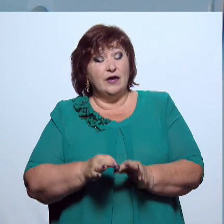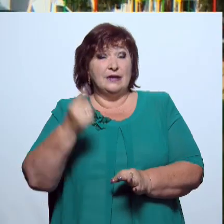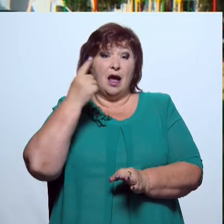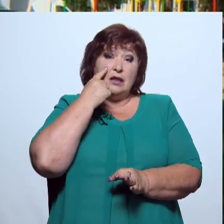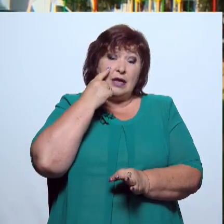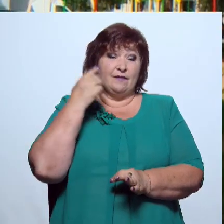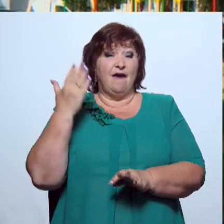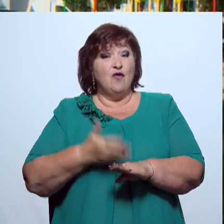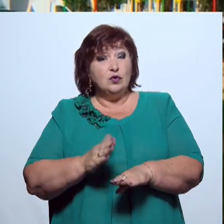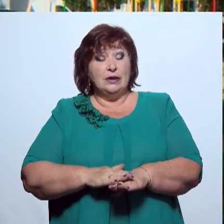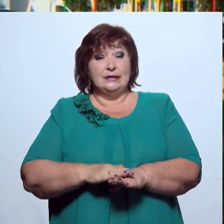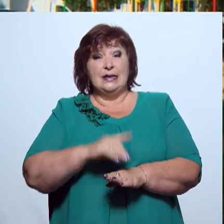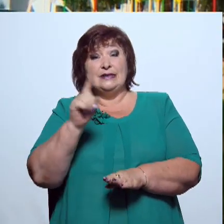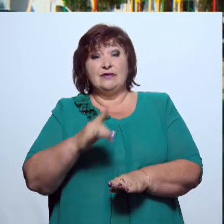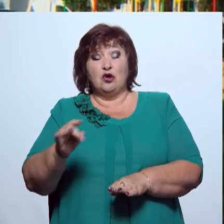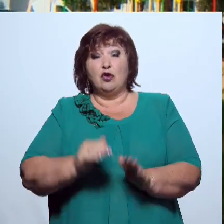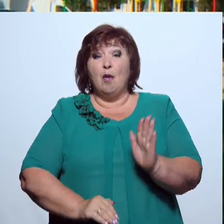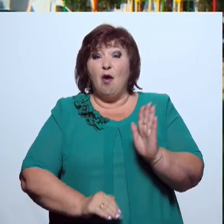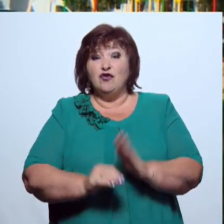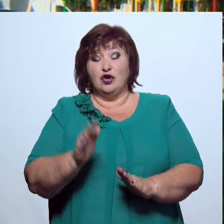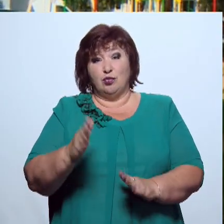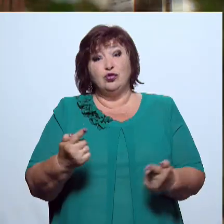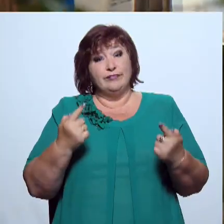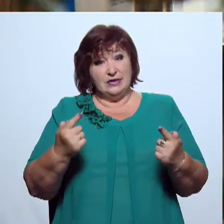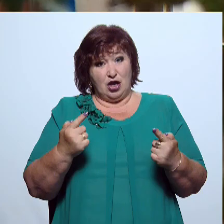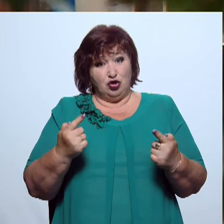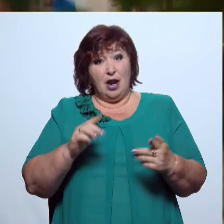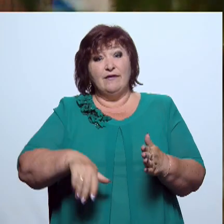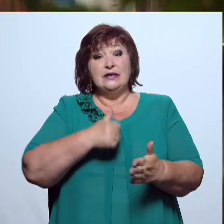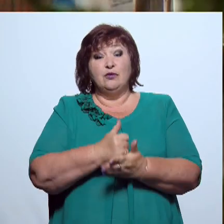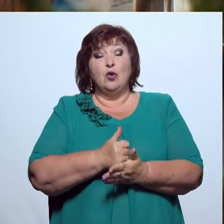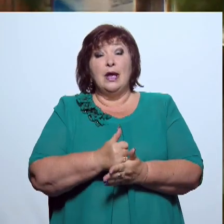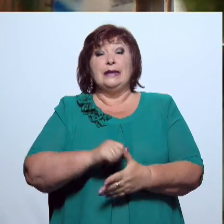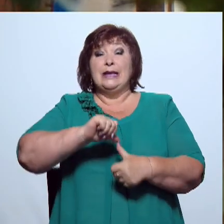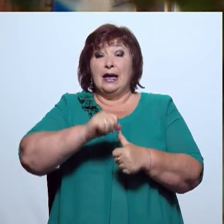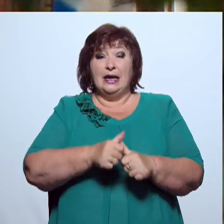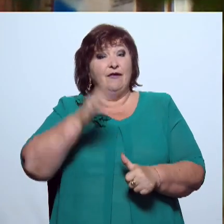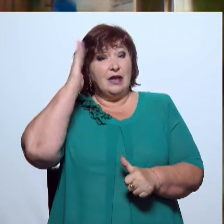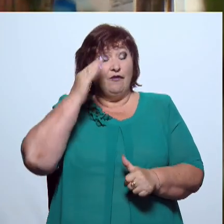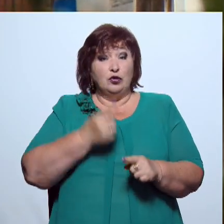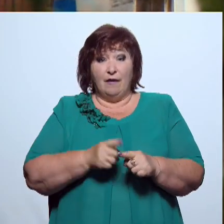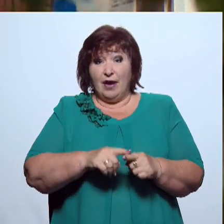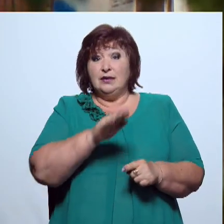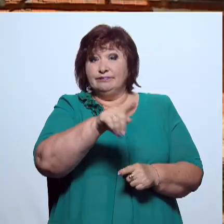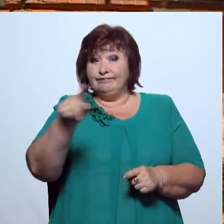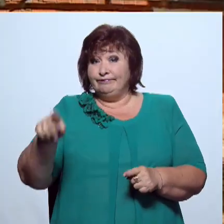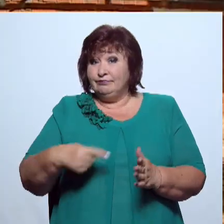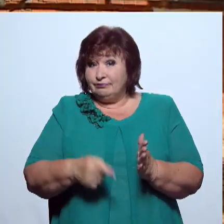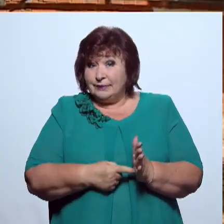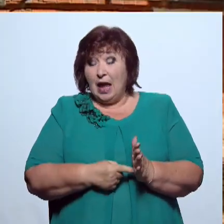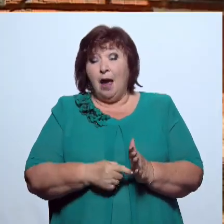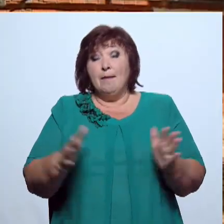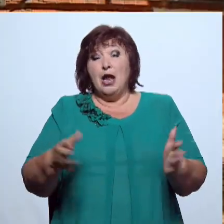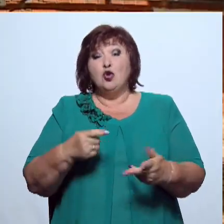частично в Завьяловском районе повышение платы будет более значительным, в основном за счет тарифа на воду. В этих населенных пунктах большой износ